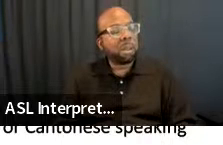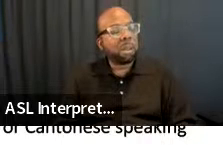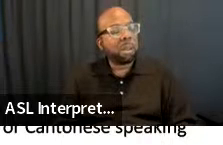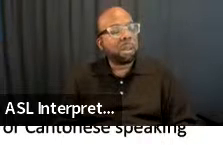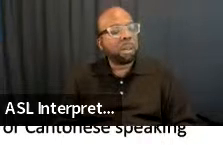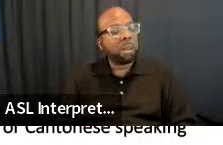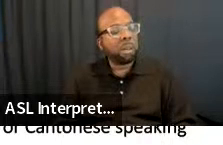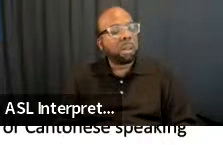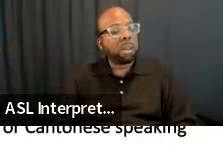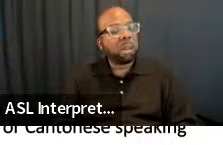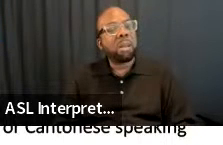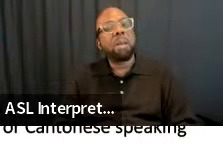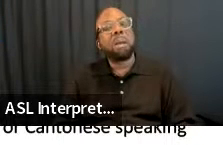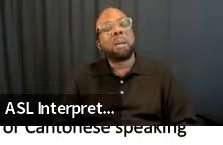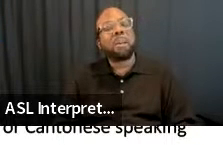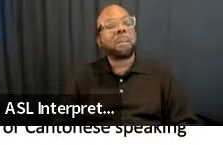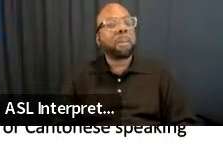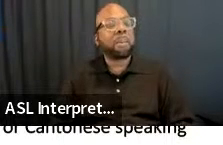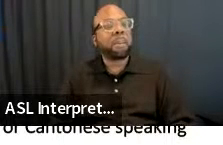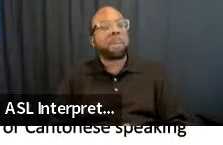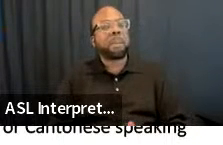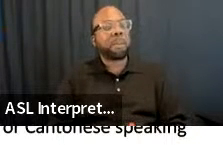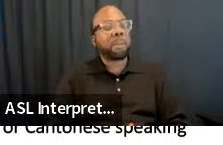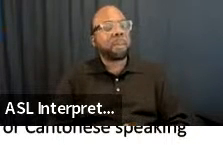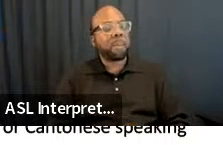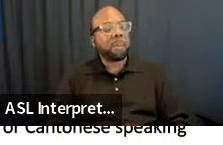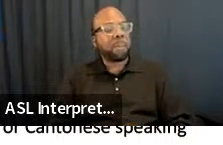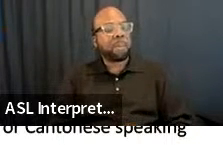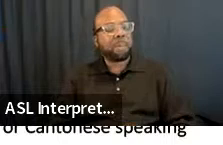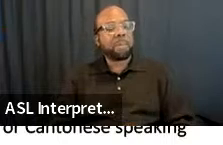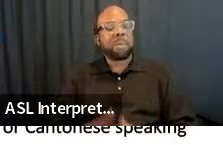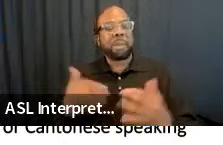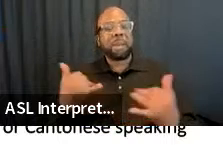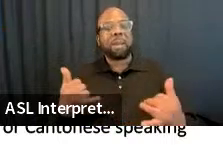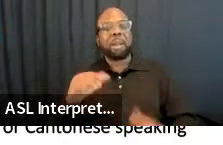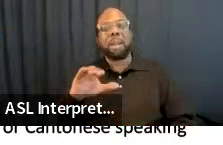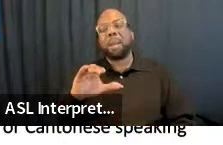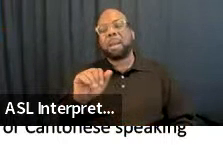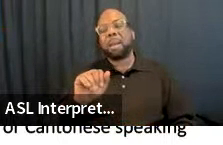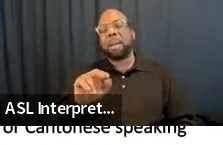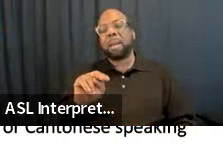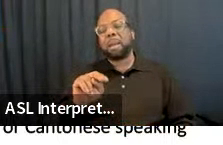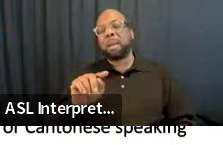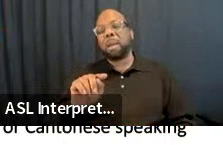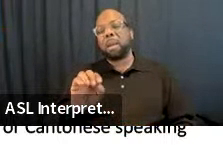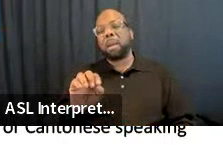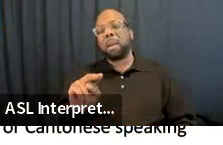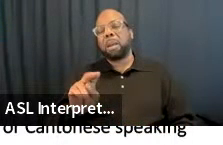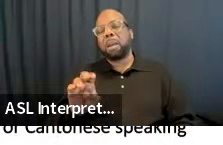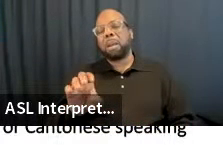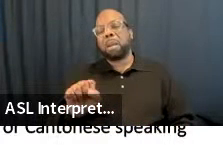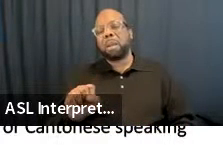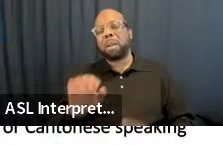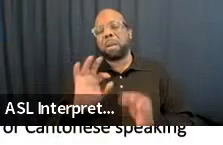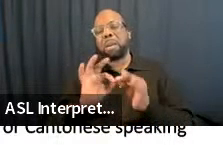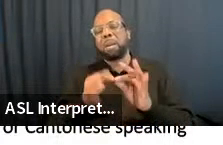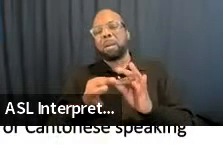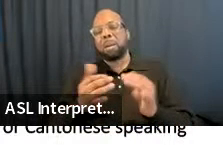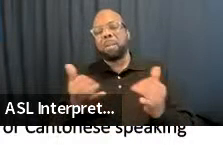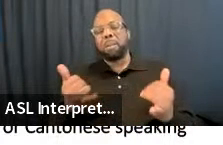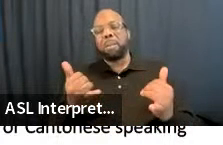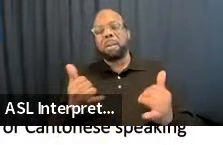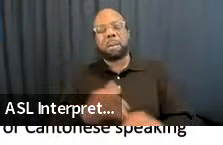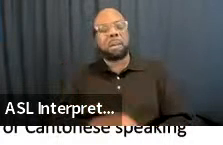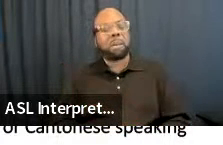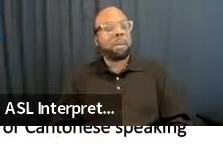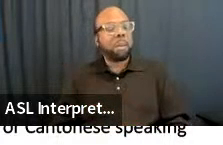话，请点击同声传译的标志，以收听会议的西班牙语。国语或粤语的同声传